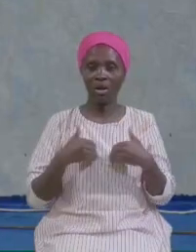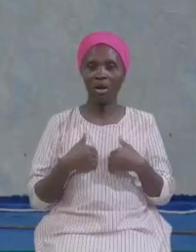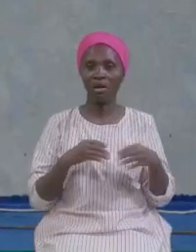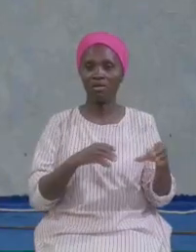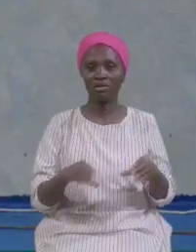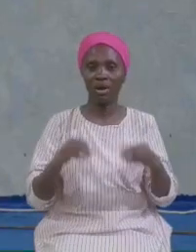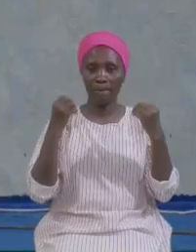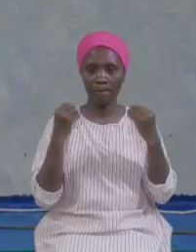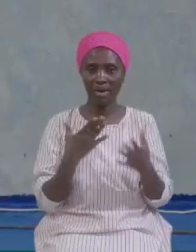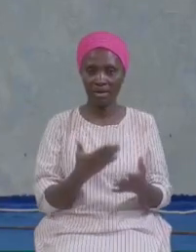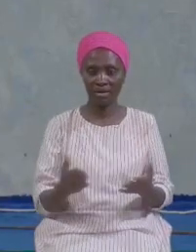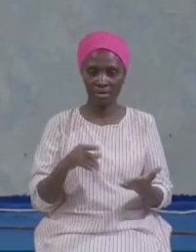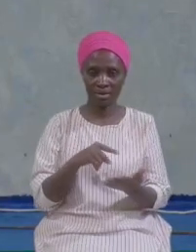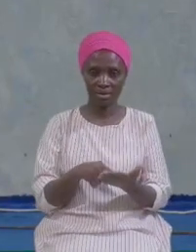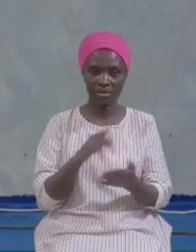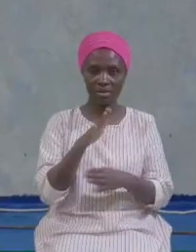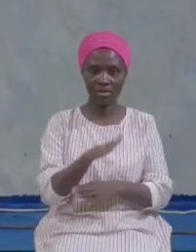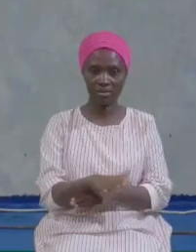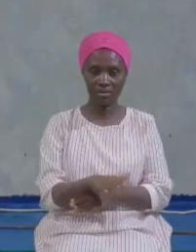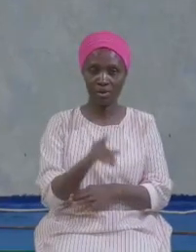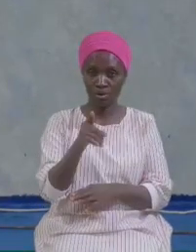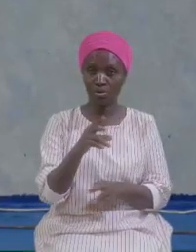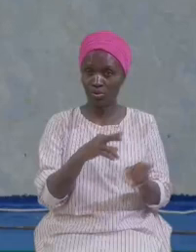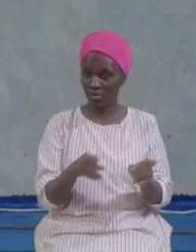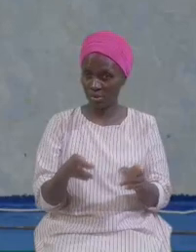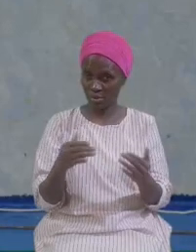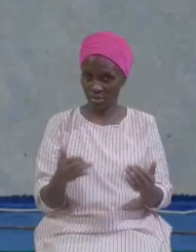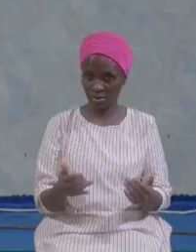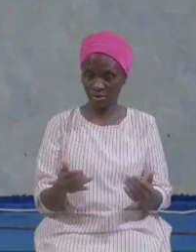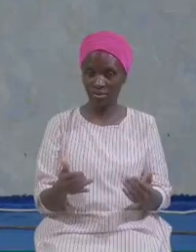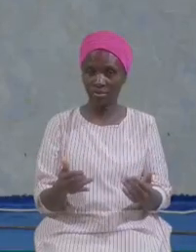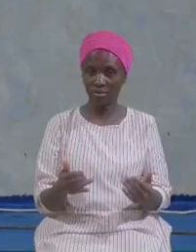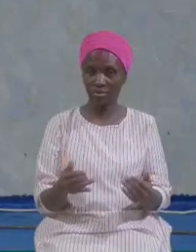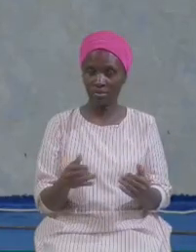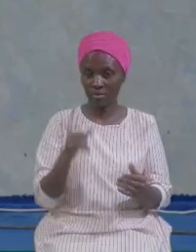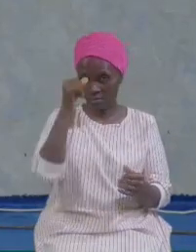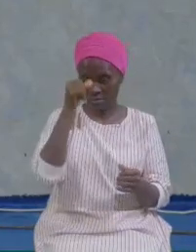Le Seigneur a beaucoup fait pour nous ce soir. Préparez-vous.